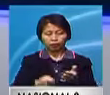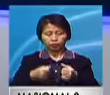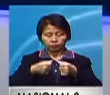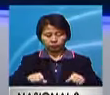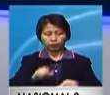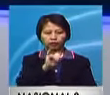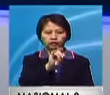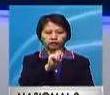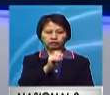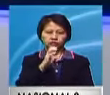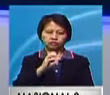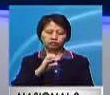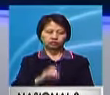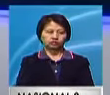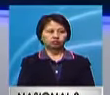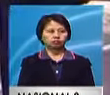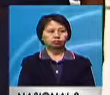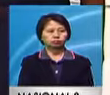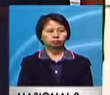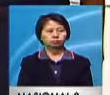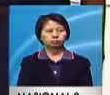ITC.